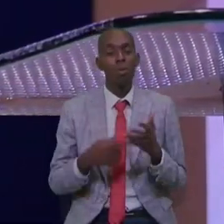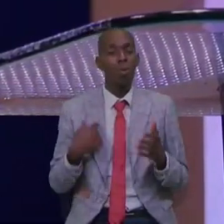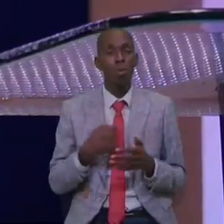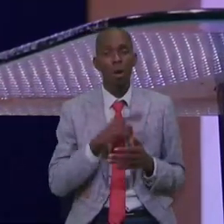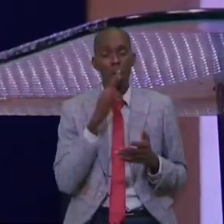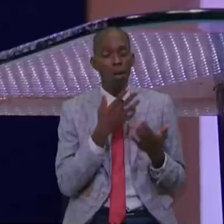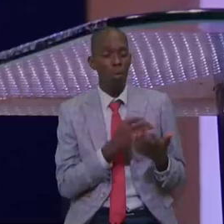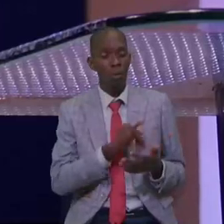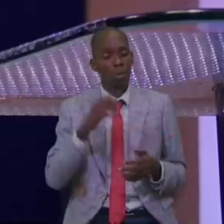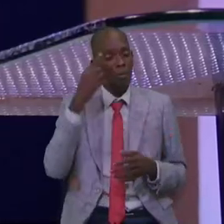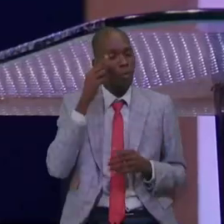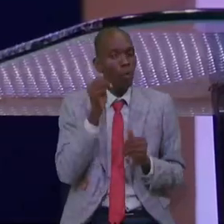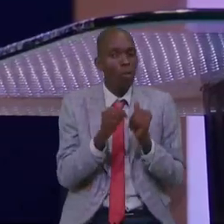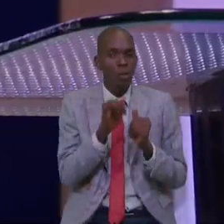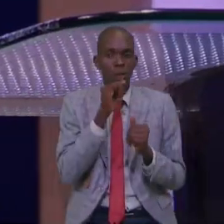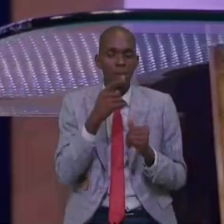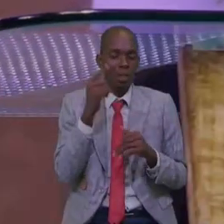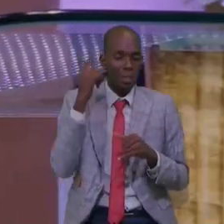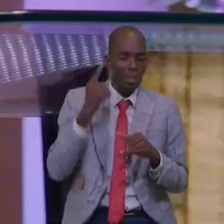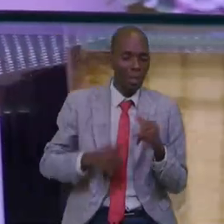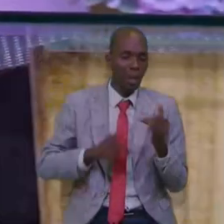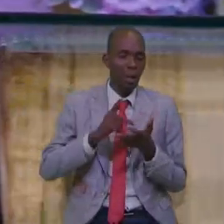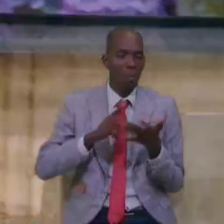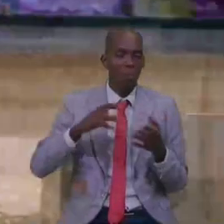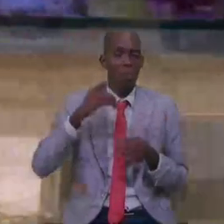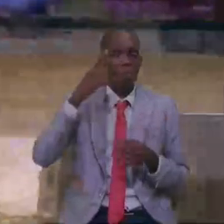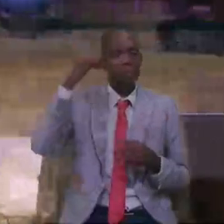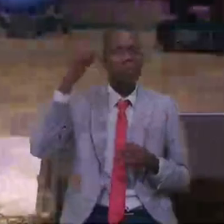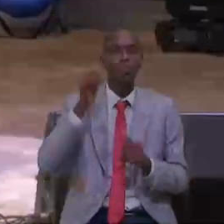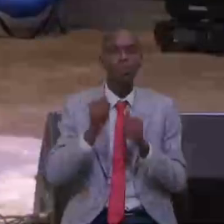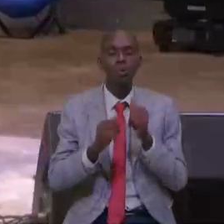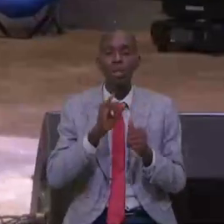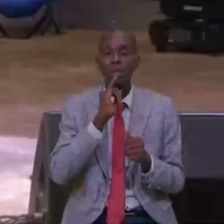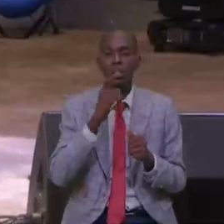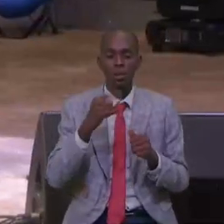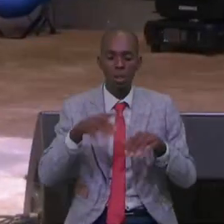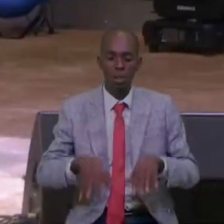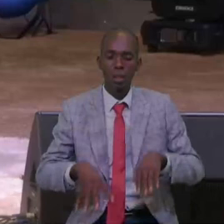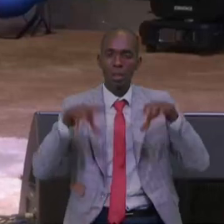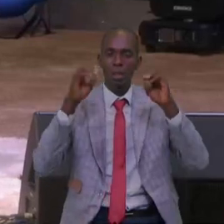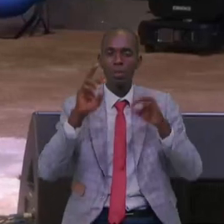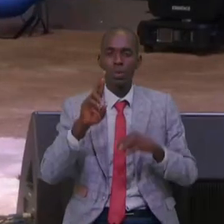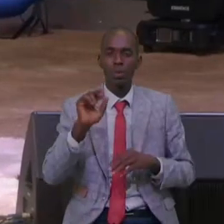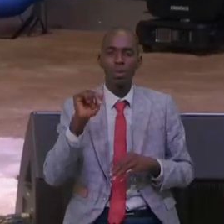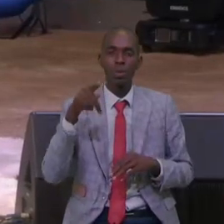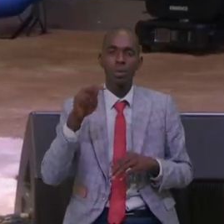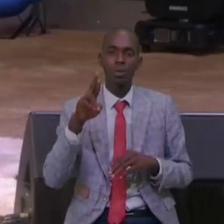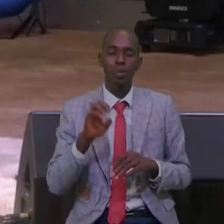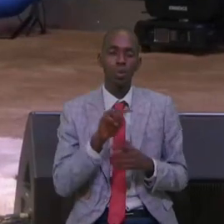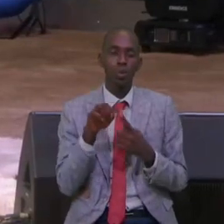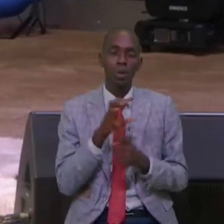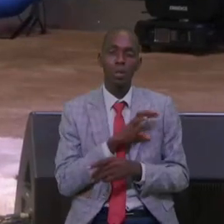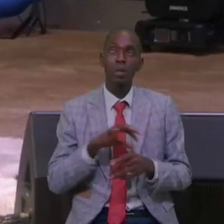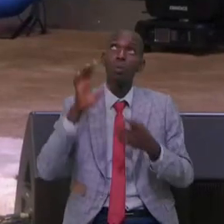qui est la dernière partie de ce songe, c'est l'enlèvement lorsque Christ viendra du ciel. Et ceux qui sont morts en